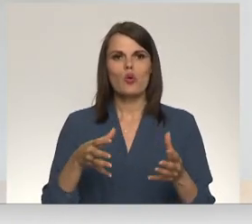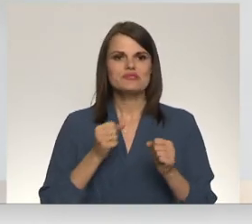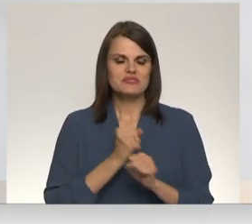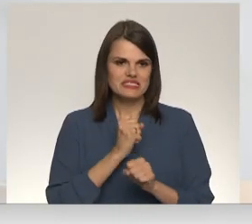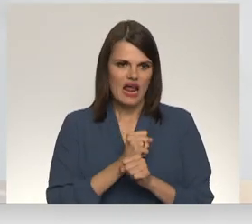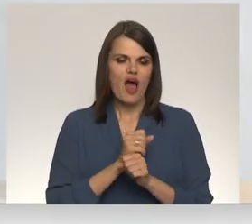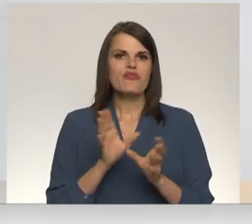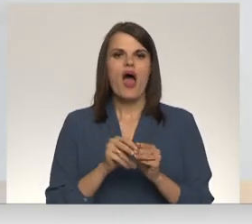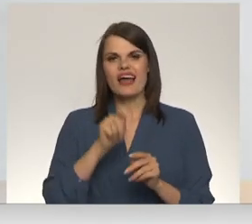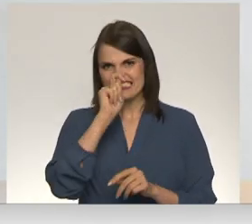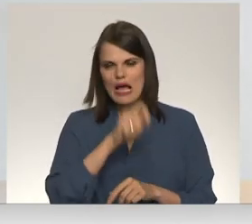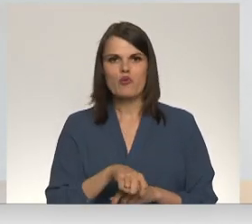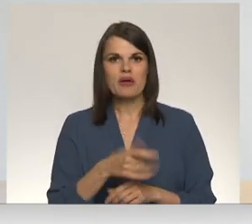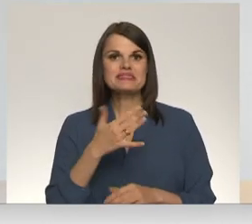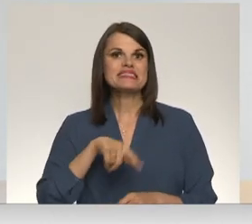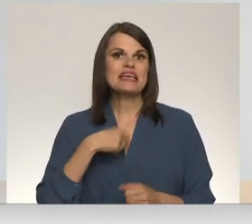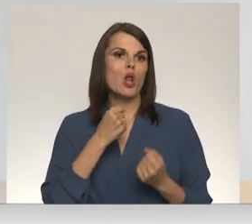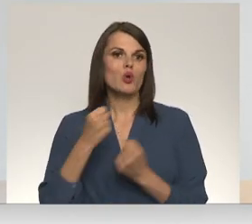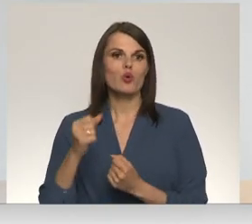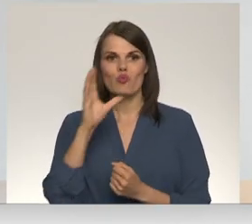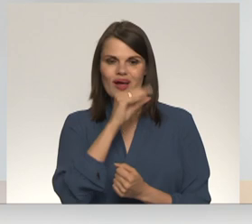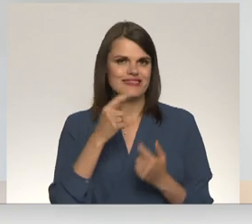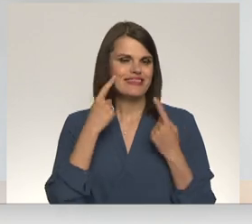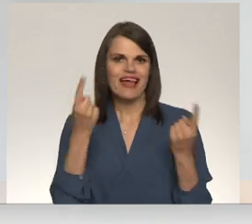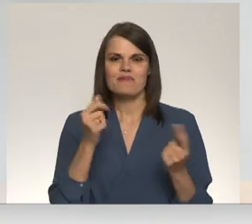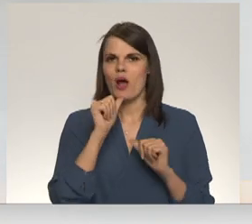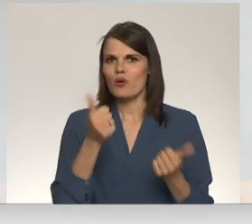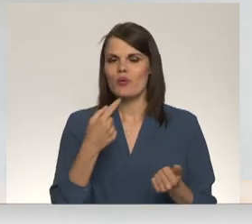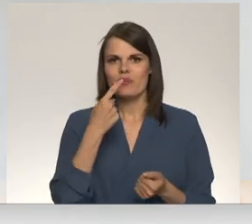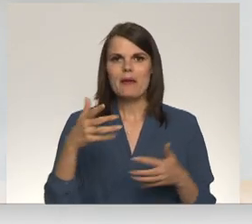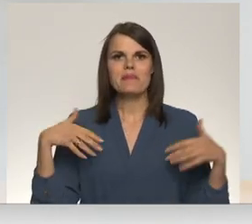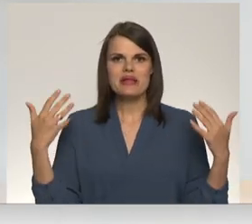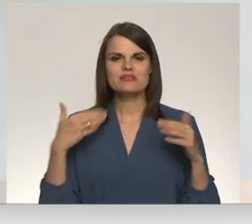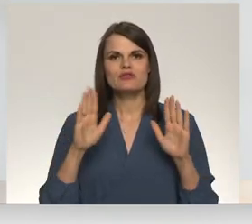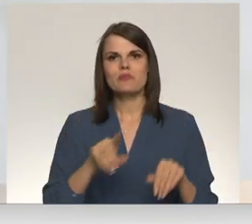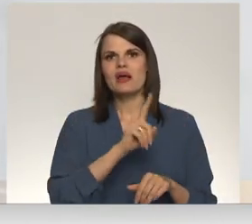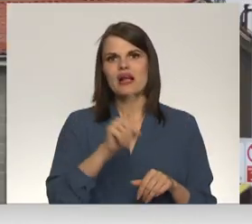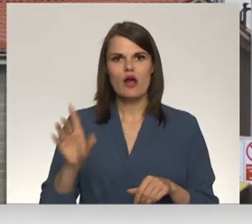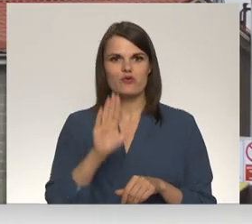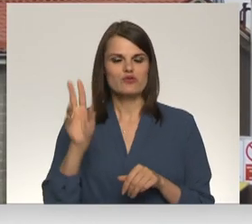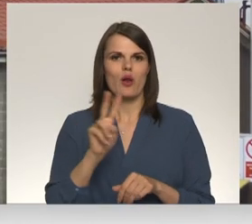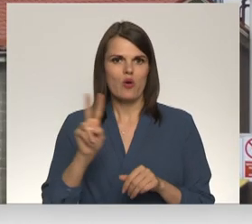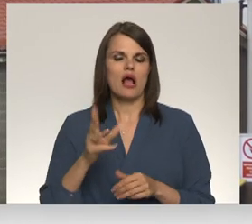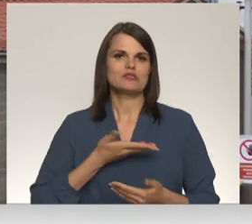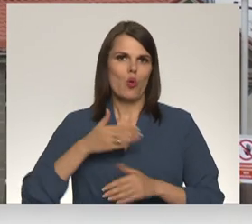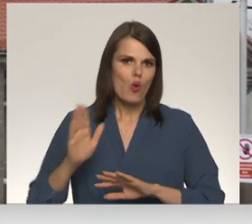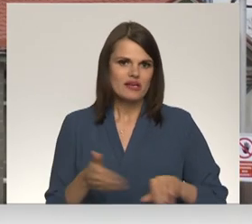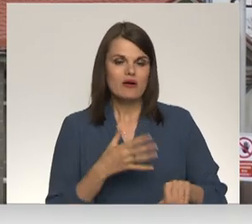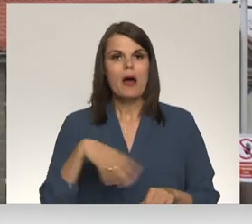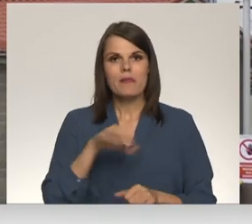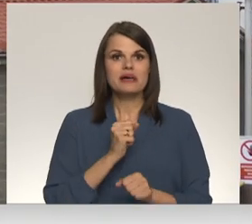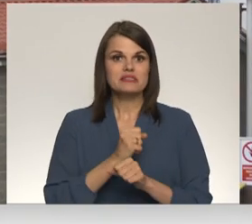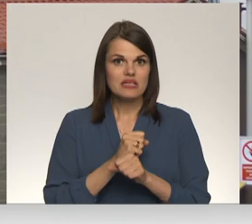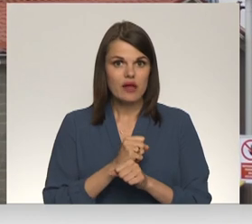zaudējumiem. Cik ilgi mēs tā noturēsimies, es nemāku komentēt. Iecājos par katru dienu, kas godam ir nodzīvot. Vēl mēs strādājam, un ja man